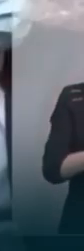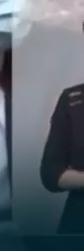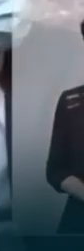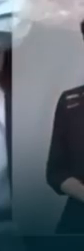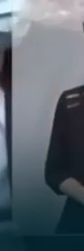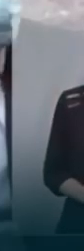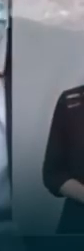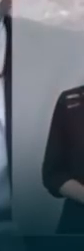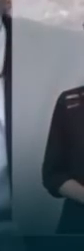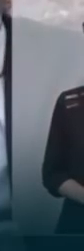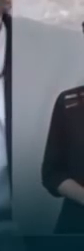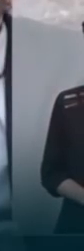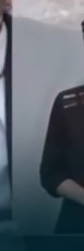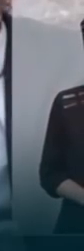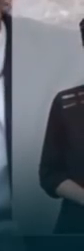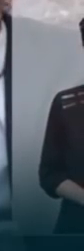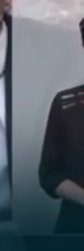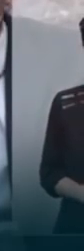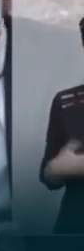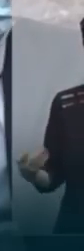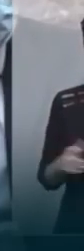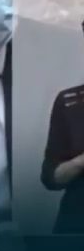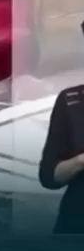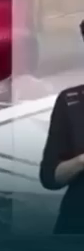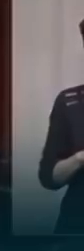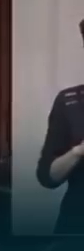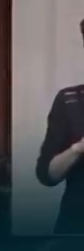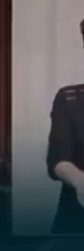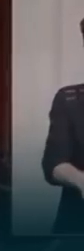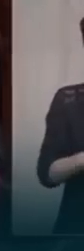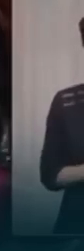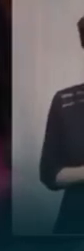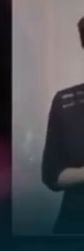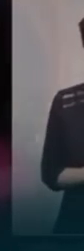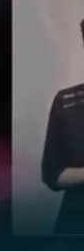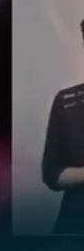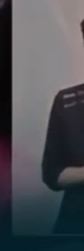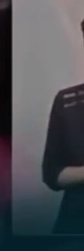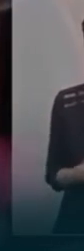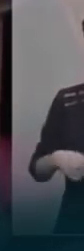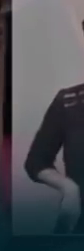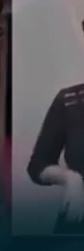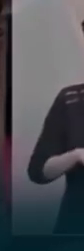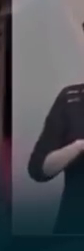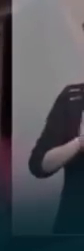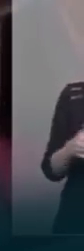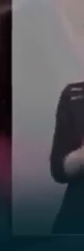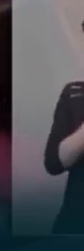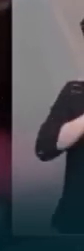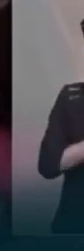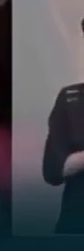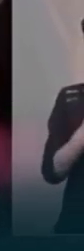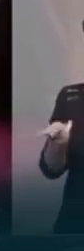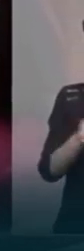Merci. La parole est à Monsieur Olivier Dussopt, ministre délégué. Merci, Monsieur le Président.